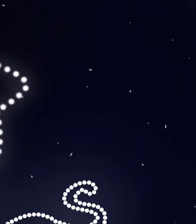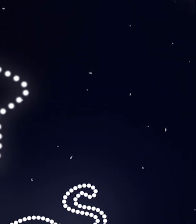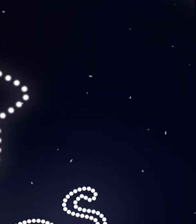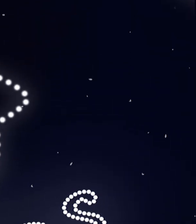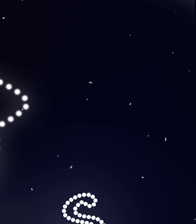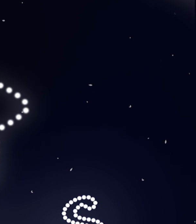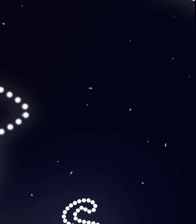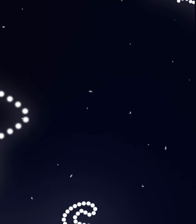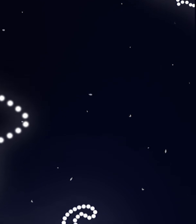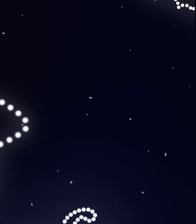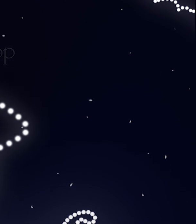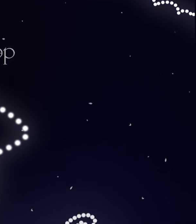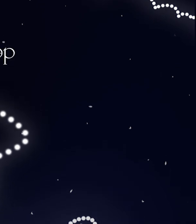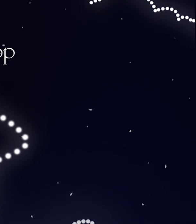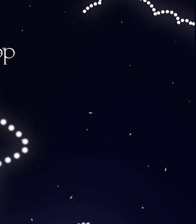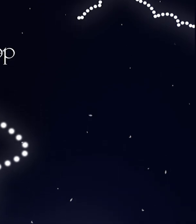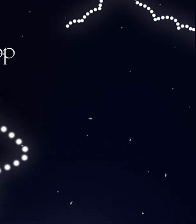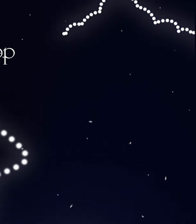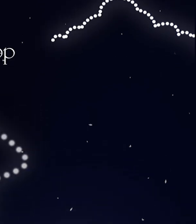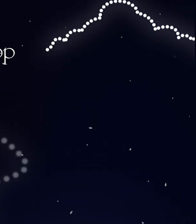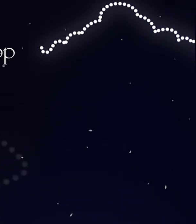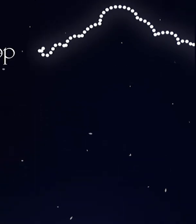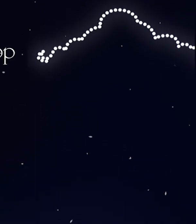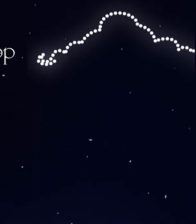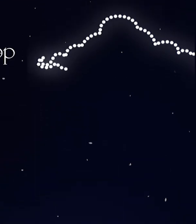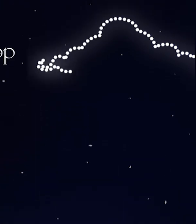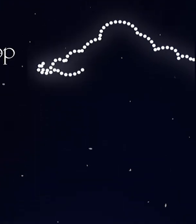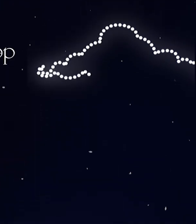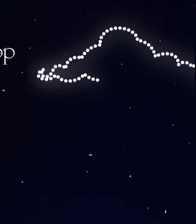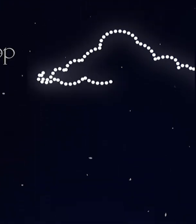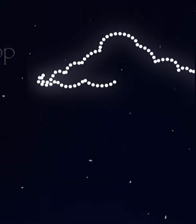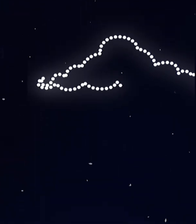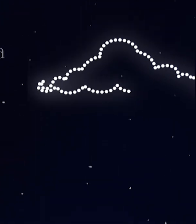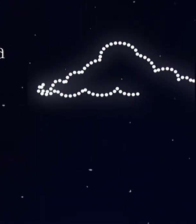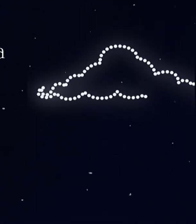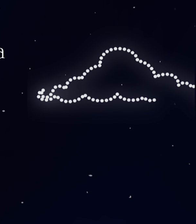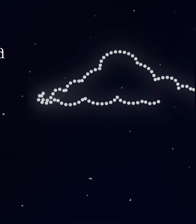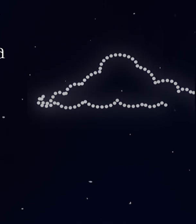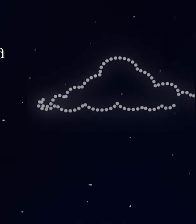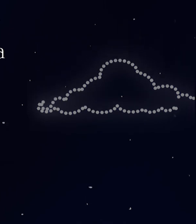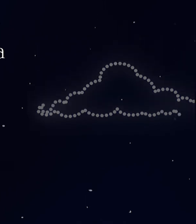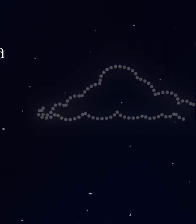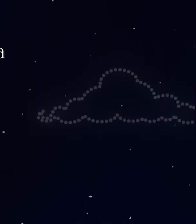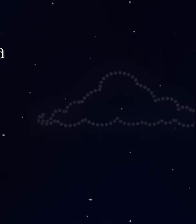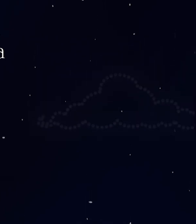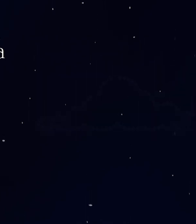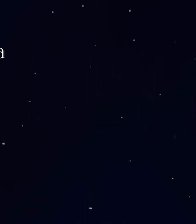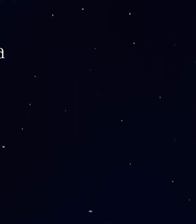төсөөллийн үслэр зүудний сайхан ертөнцөөр хүүхэд